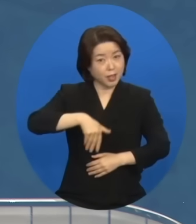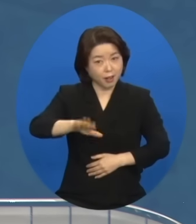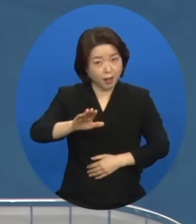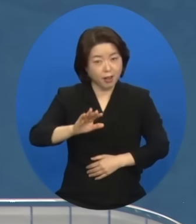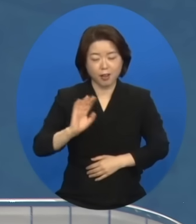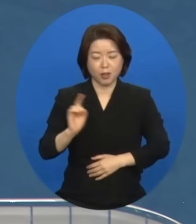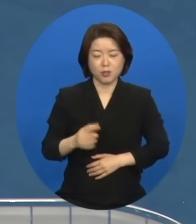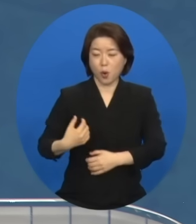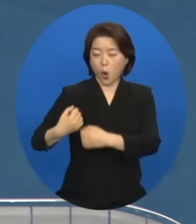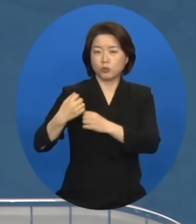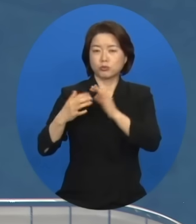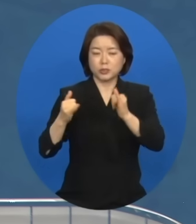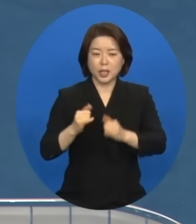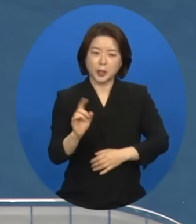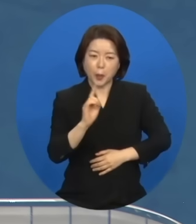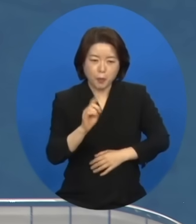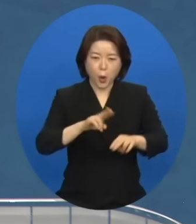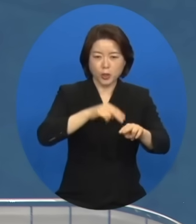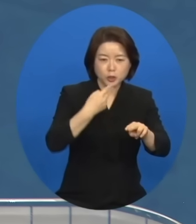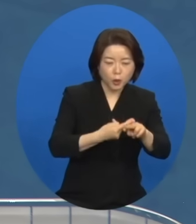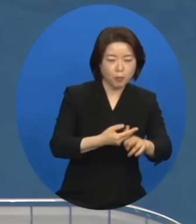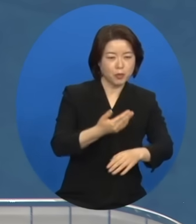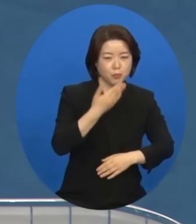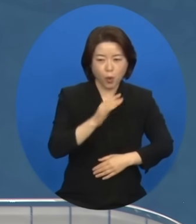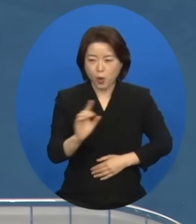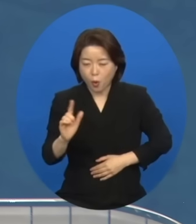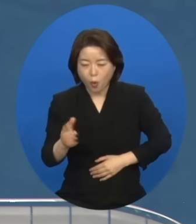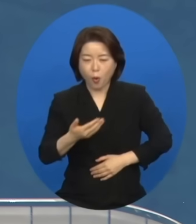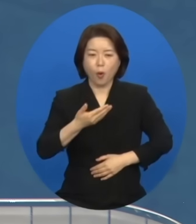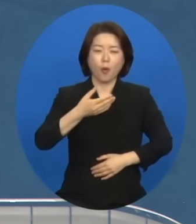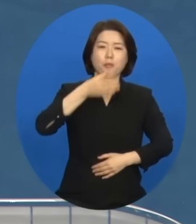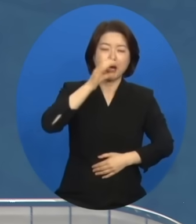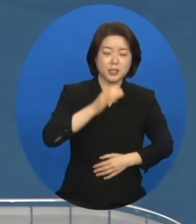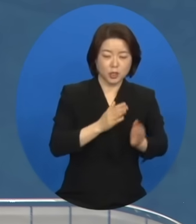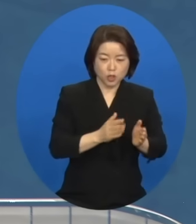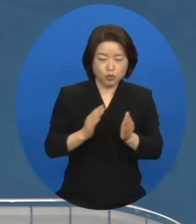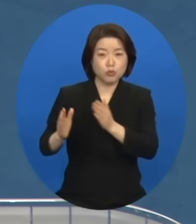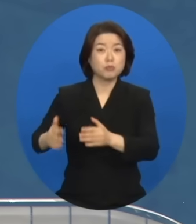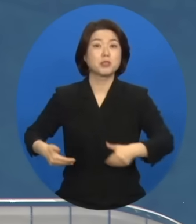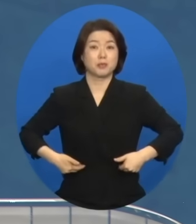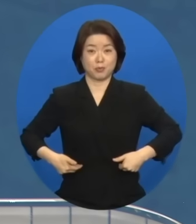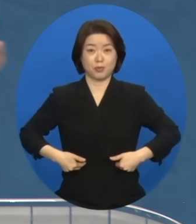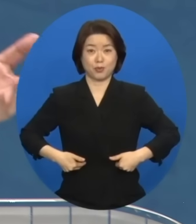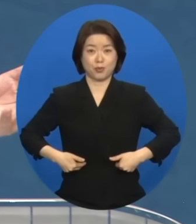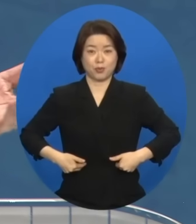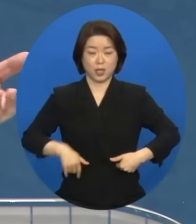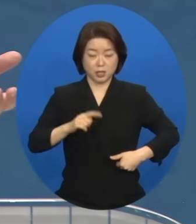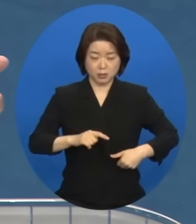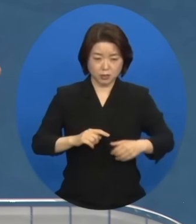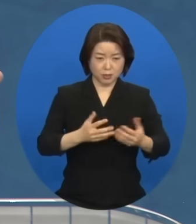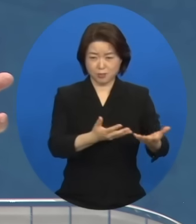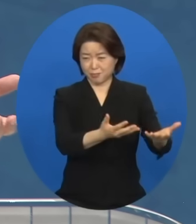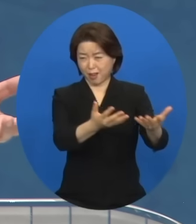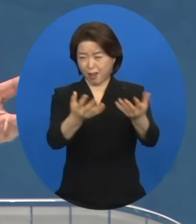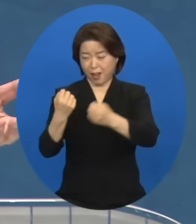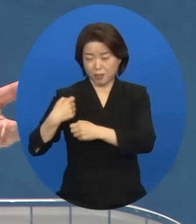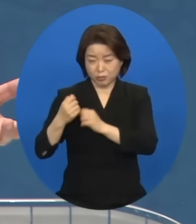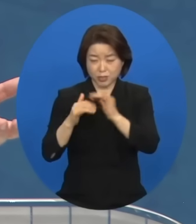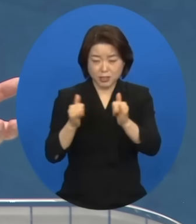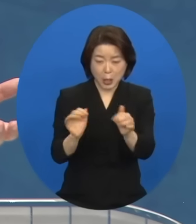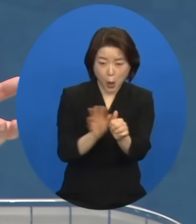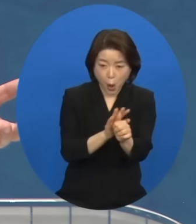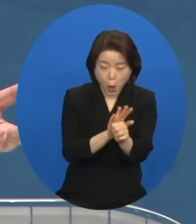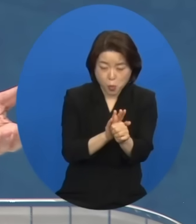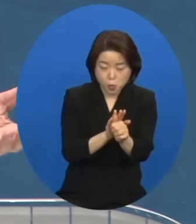병사들에게 뭘 하나라도 먹을 것이나 마실 것을 준비해 가야 되는데 그 많은 부대원들을